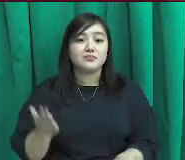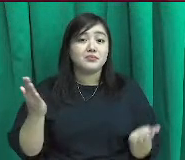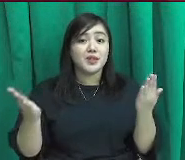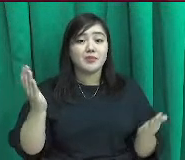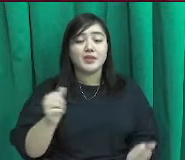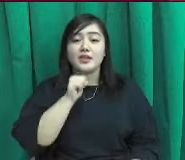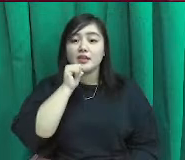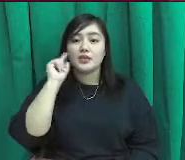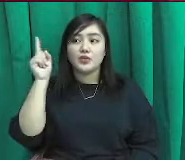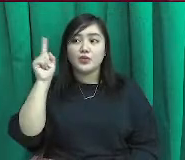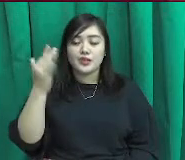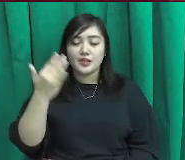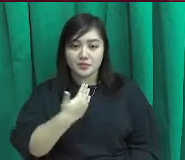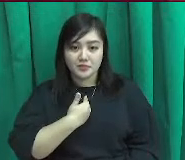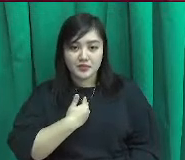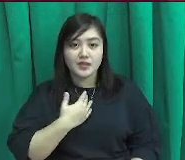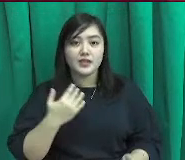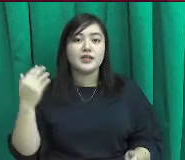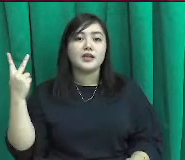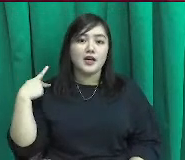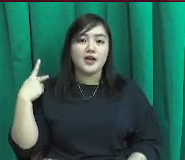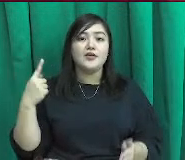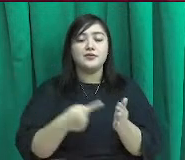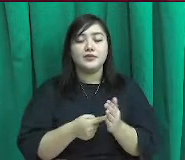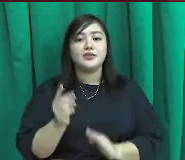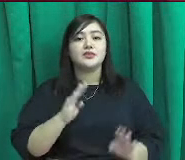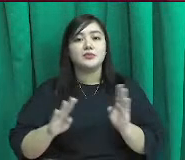Yeah. Tama. Ito rin ay problema ninyo.